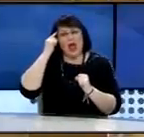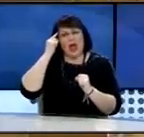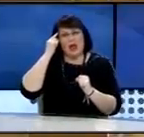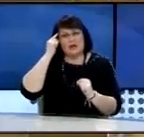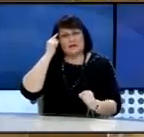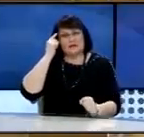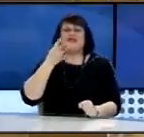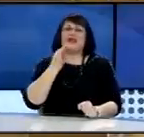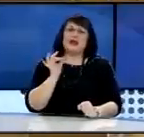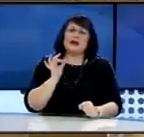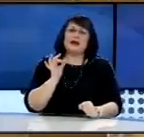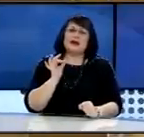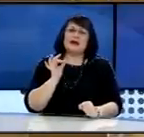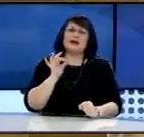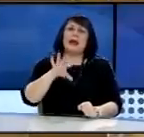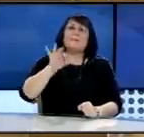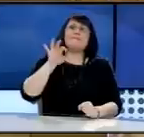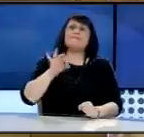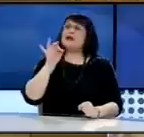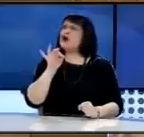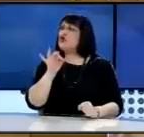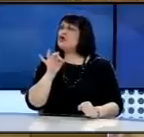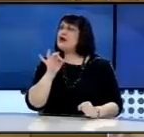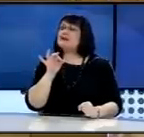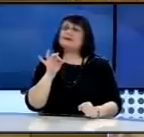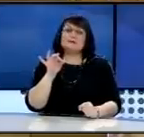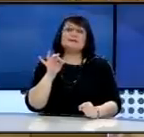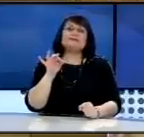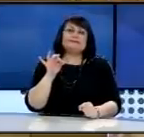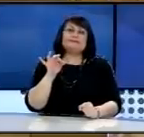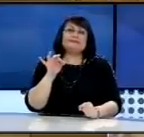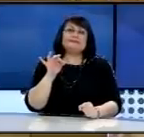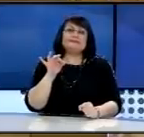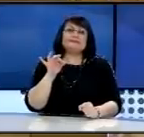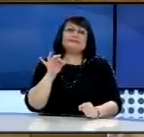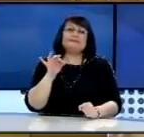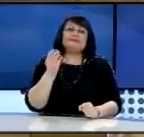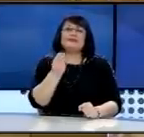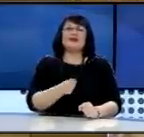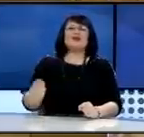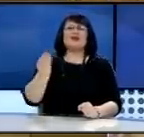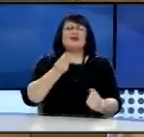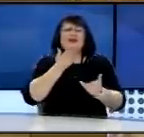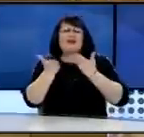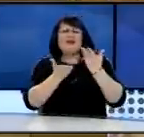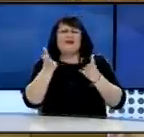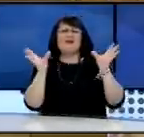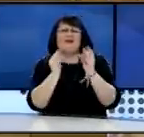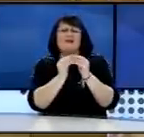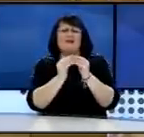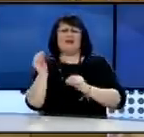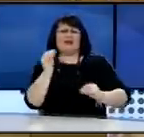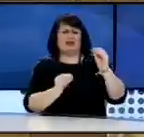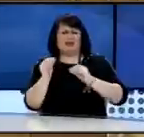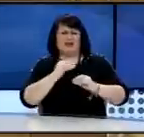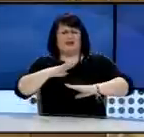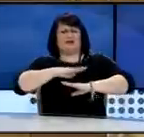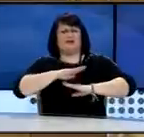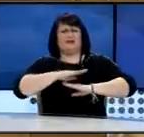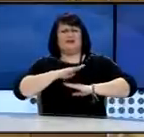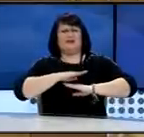επιβεβαιώσετε τις επιλογές σας για υπέρογκες εξοπλιστικές δαπάνες και να ζητάτε εκ